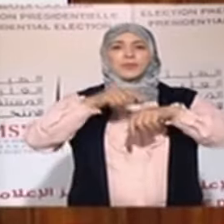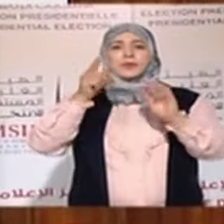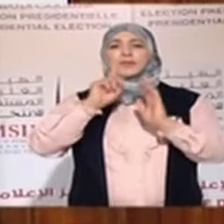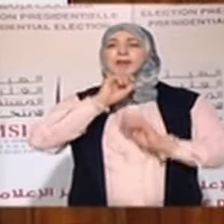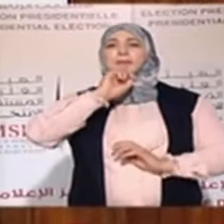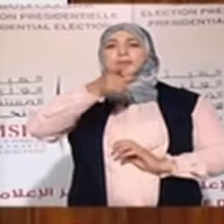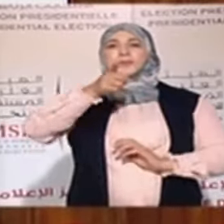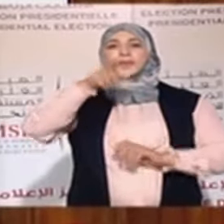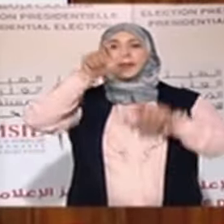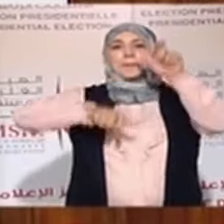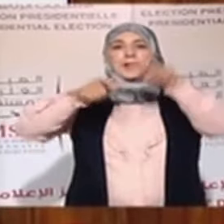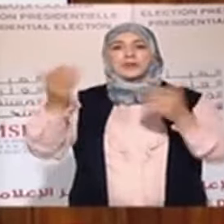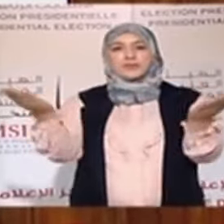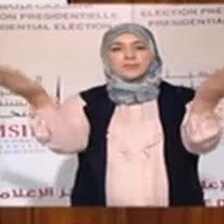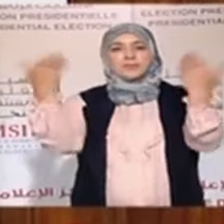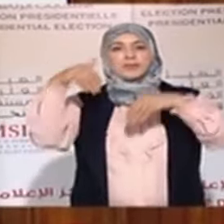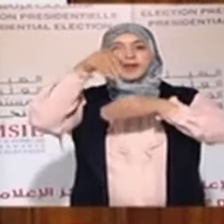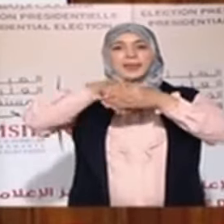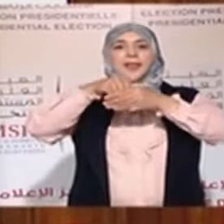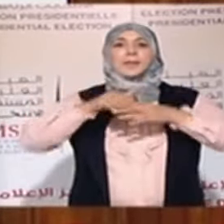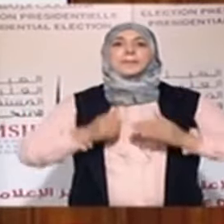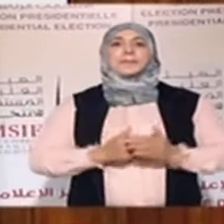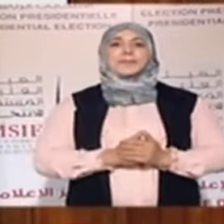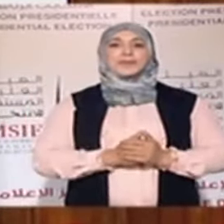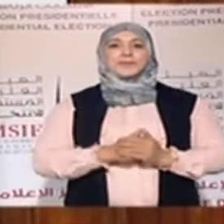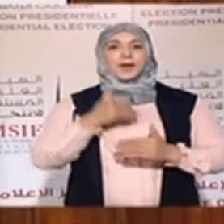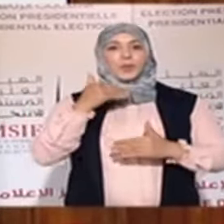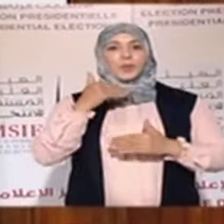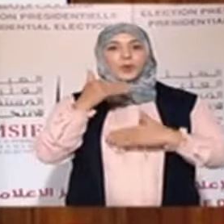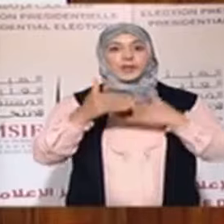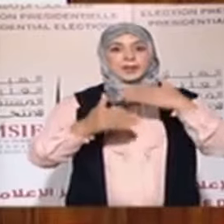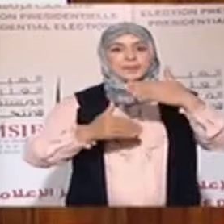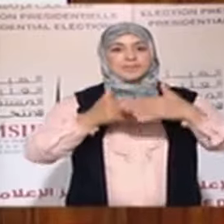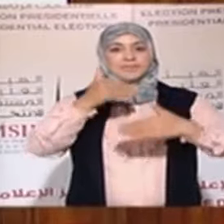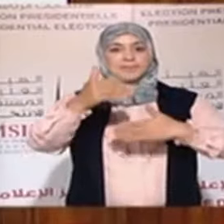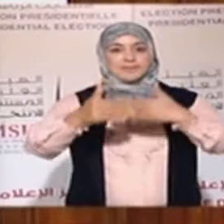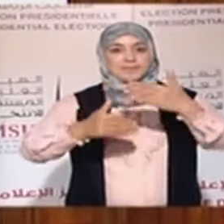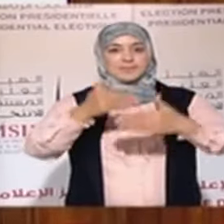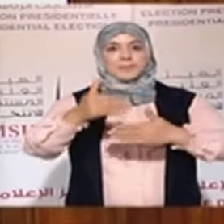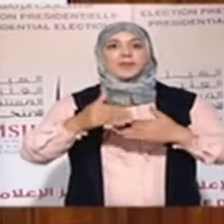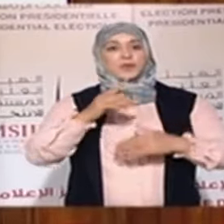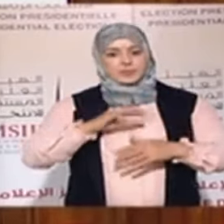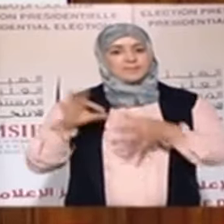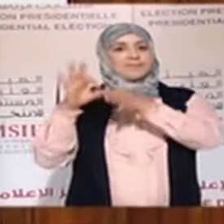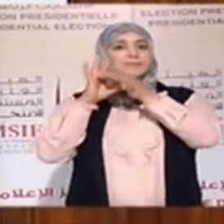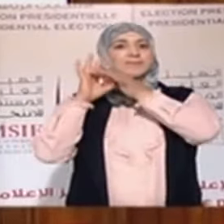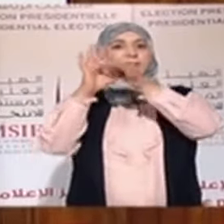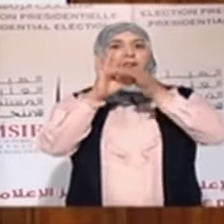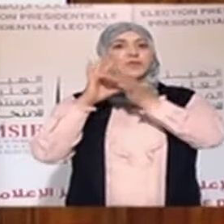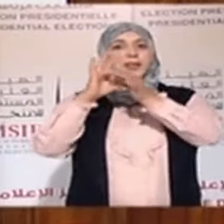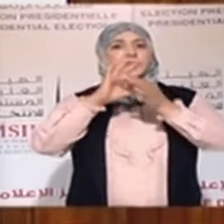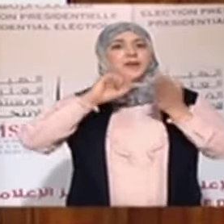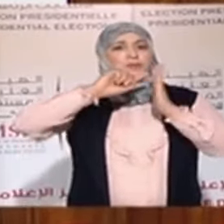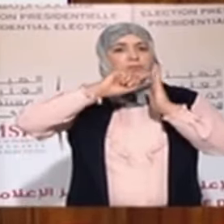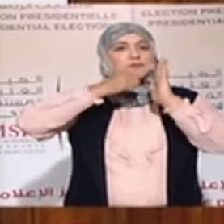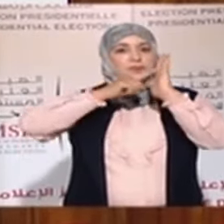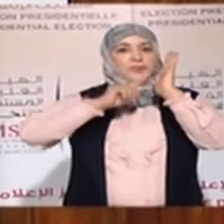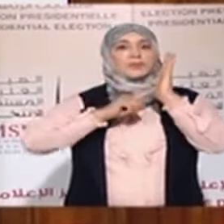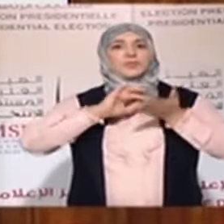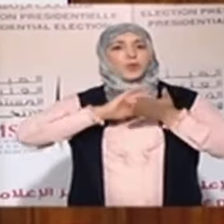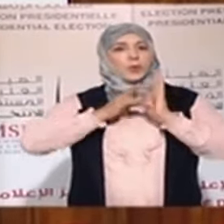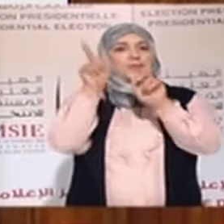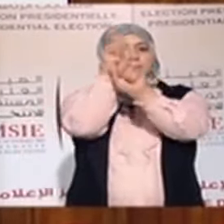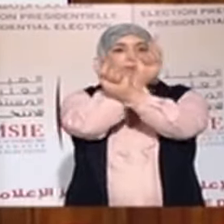أمر دعوة الناخبين وظلت خلاله وفية لمبادئها